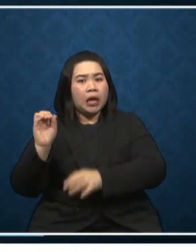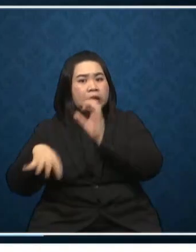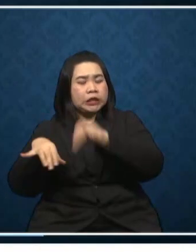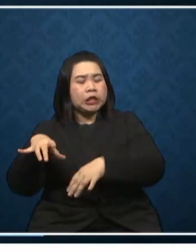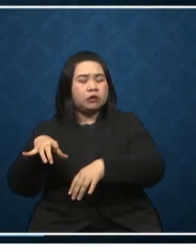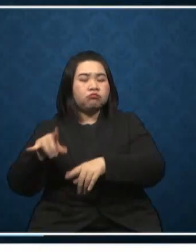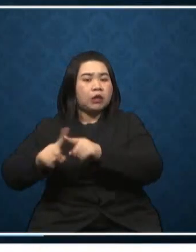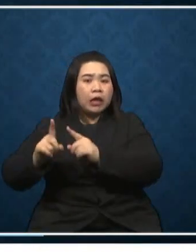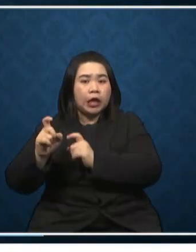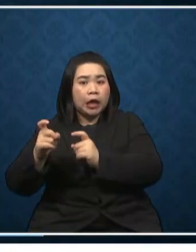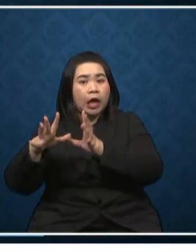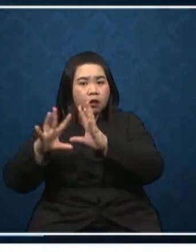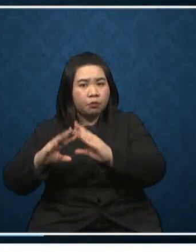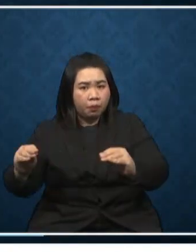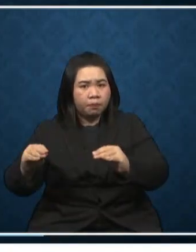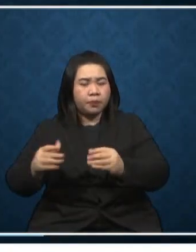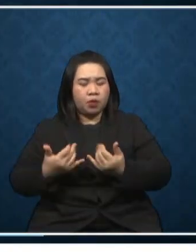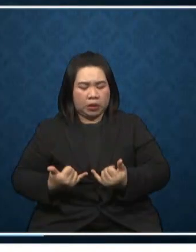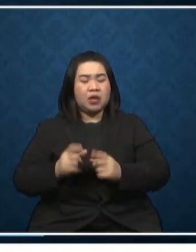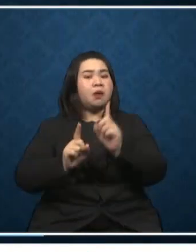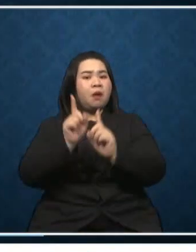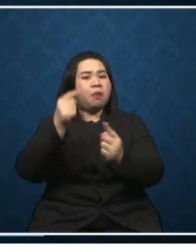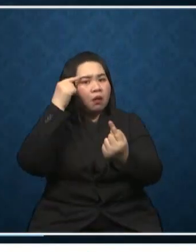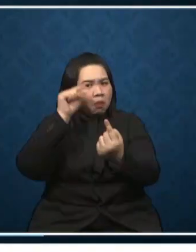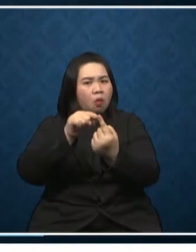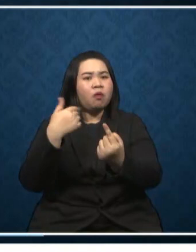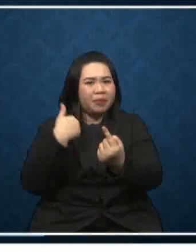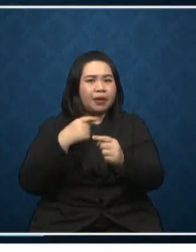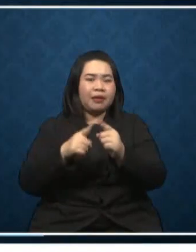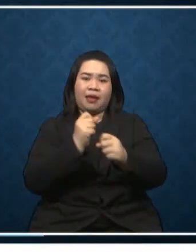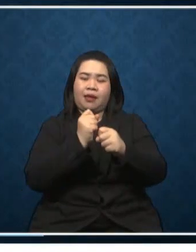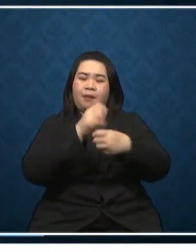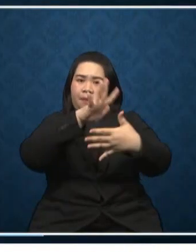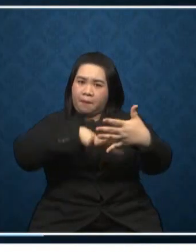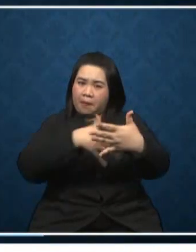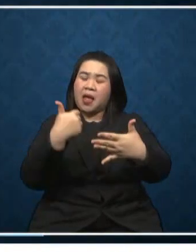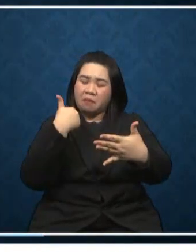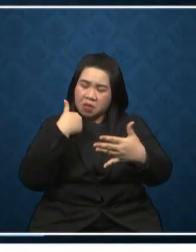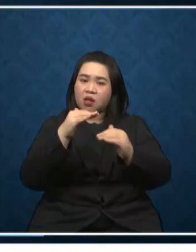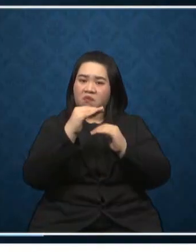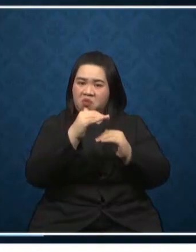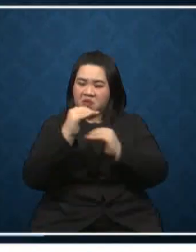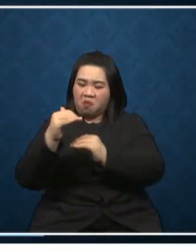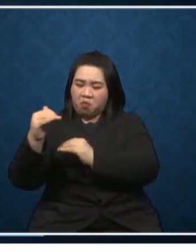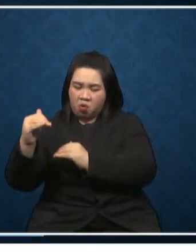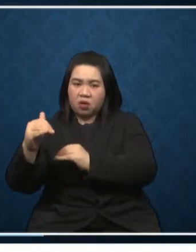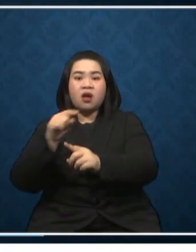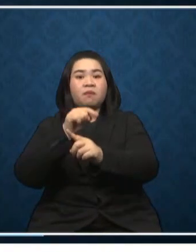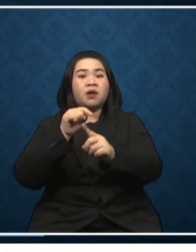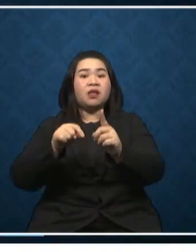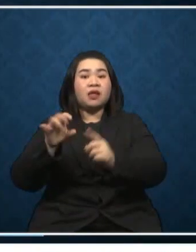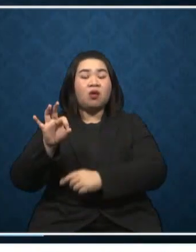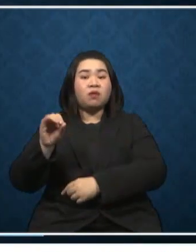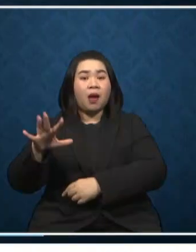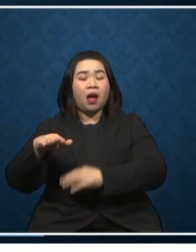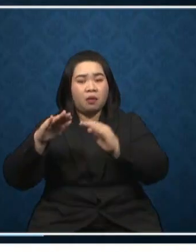เป้าหมายตัวชวัดซึกมการวางแผนดี เตรยการดีเพรมีตัเปาหมายเลยวา ในปีนจะตองกจด 1-95TE